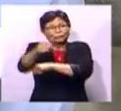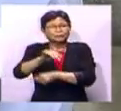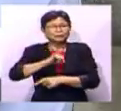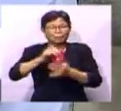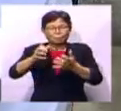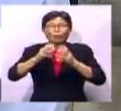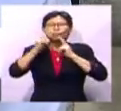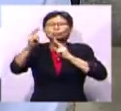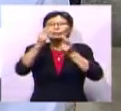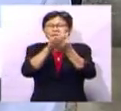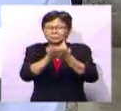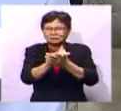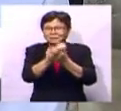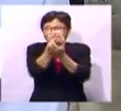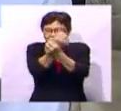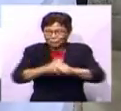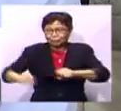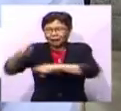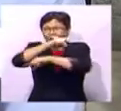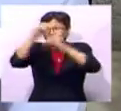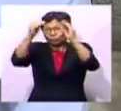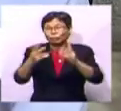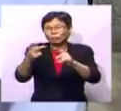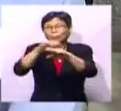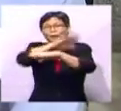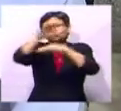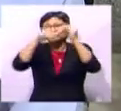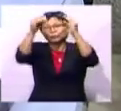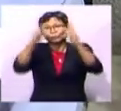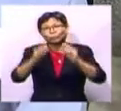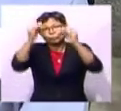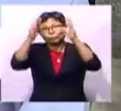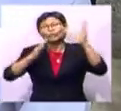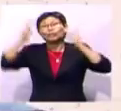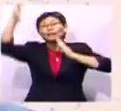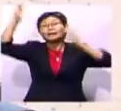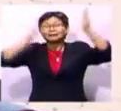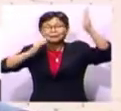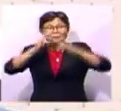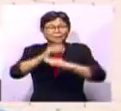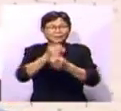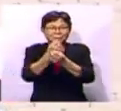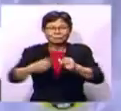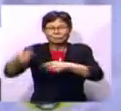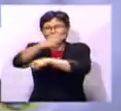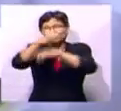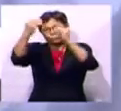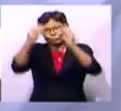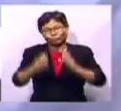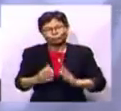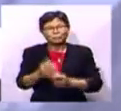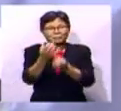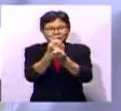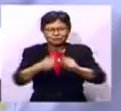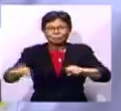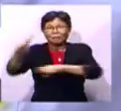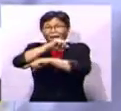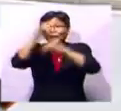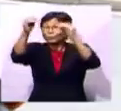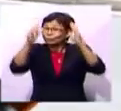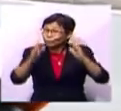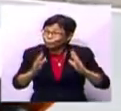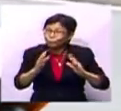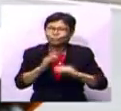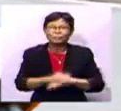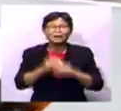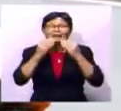ingin mengucapkan Selamat Hari Guru kepada semua guru-guru di Malaysia. Selamat Hari Guru. Selamat Hari Guru.